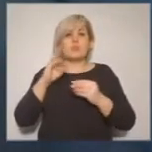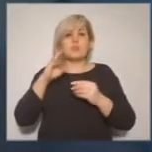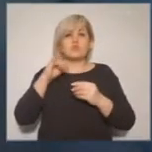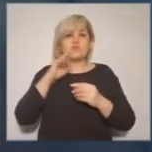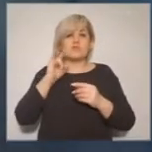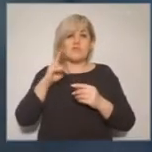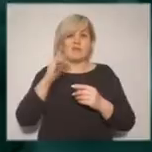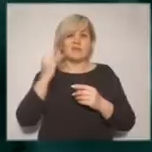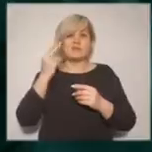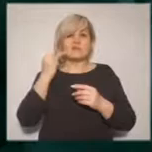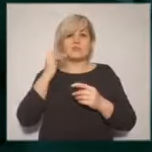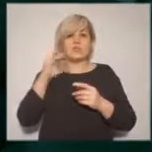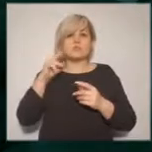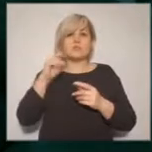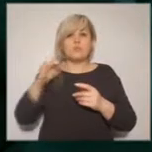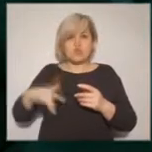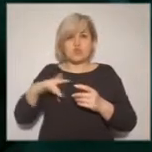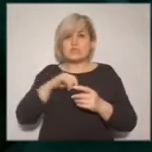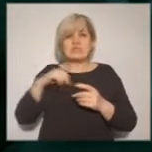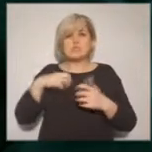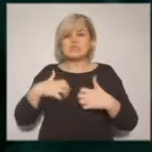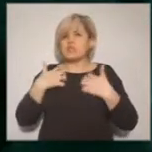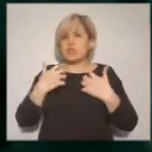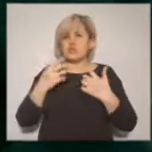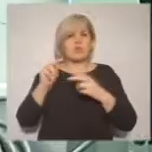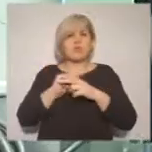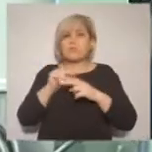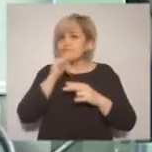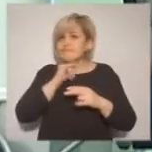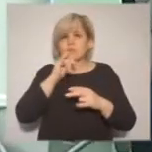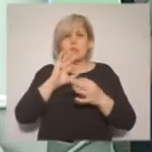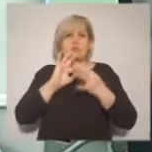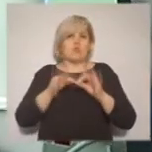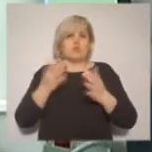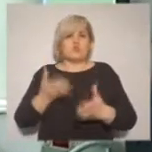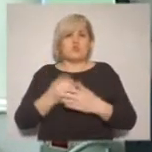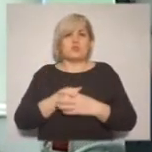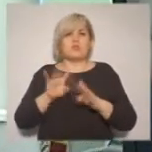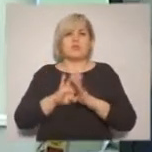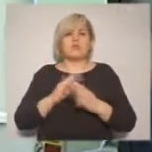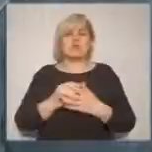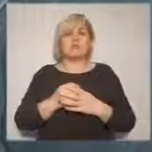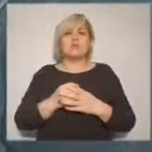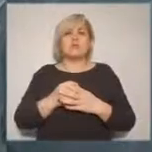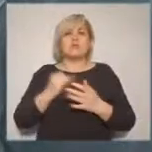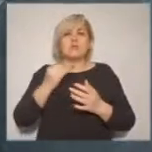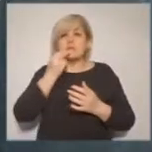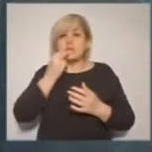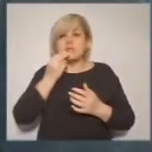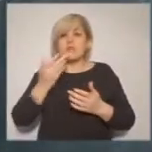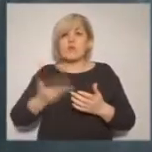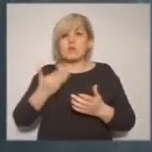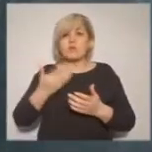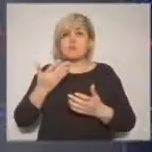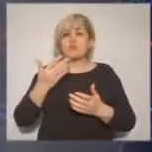печени – самые страшные неизлечимые осложнения, к которым, по мнению врачей, неизбежно приводит эпистархоз. Вариант, что съев рыбу с живыми